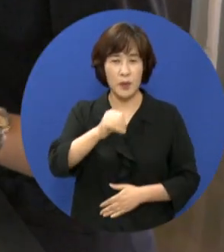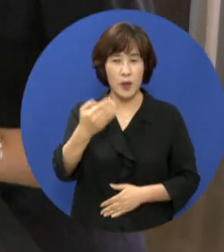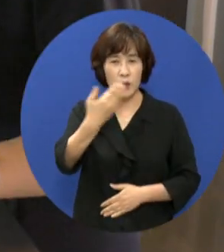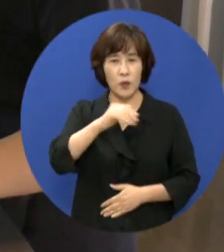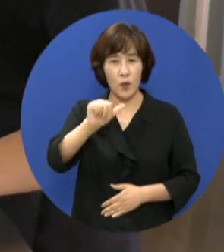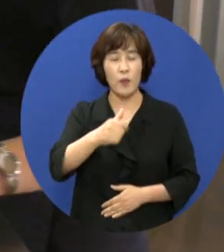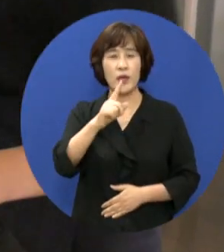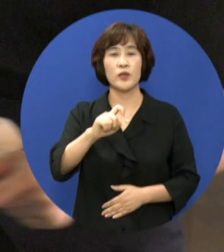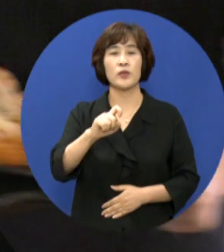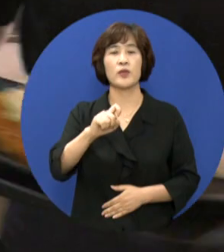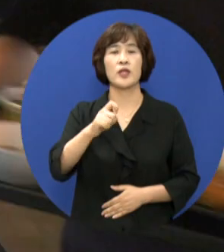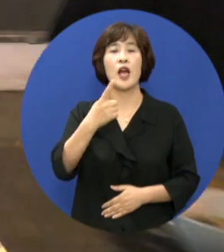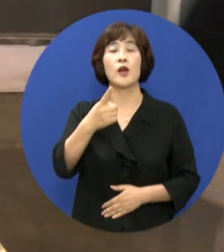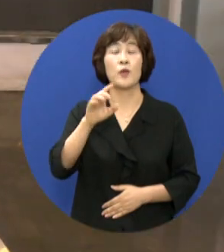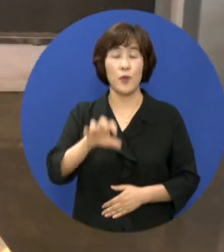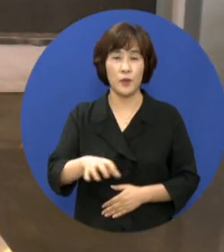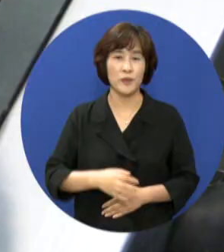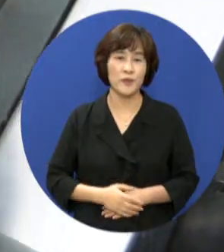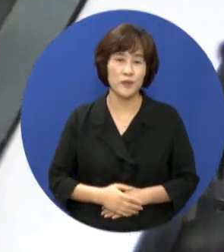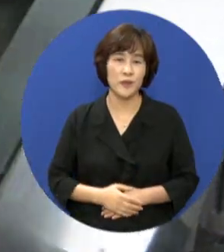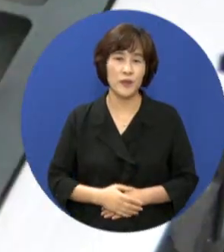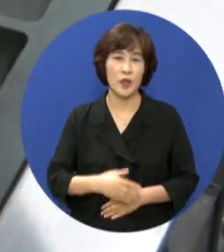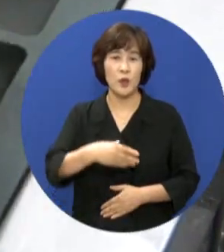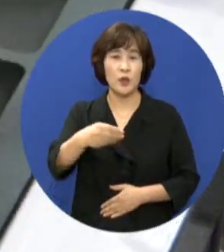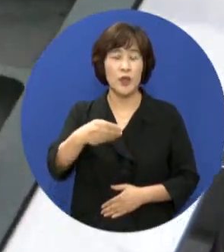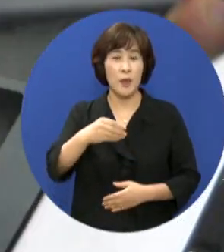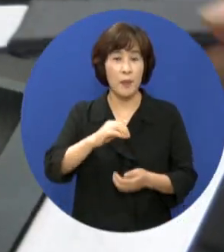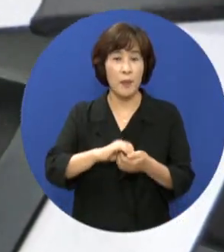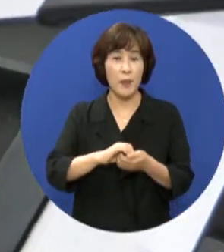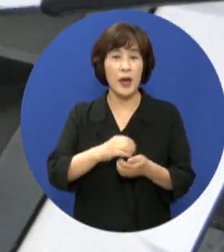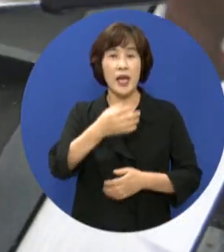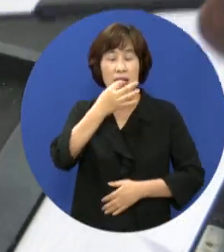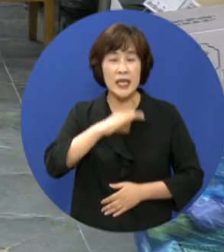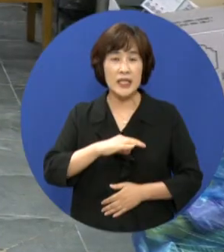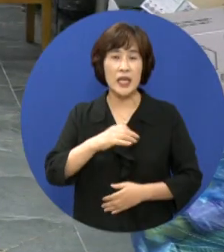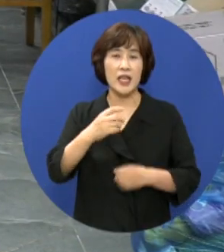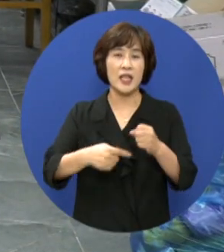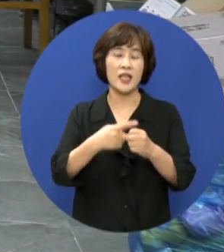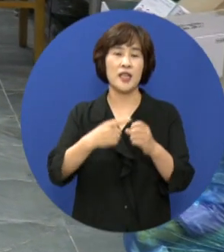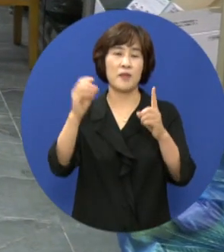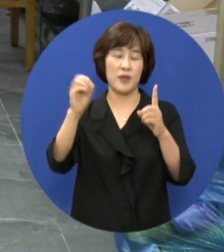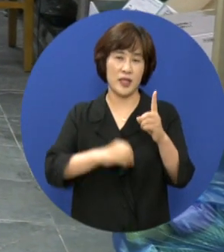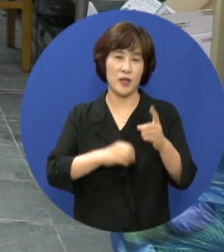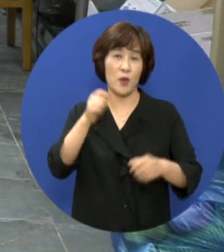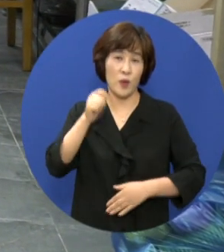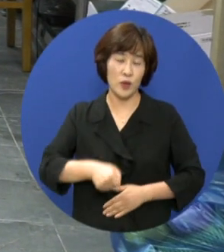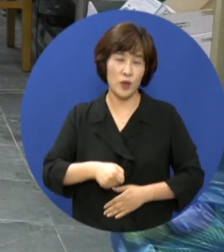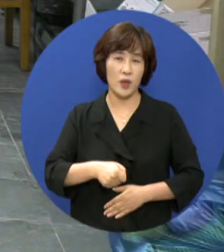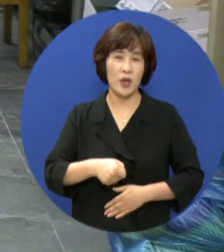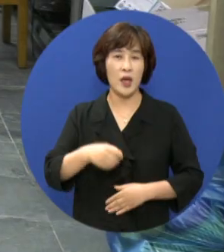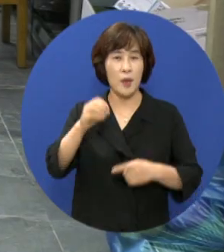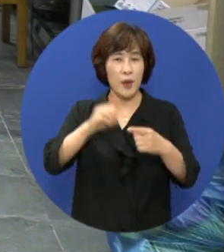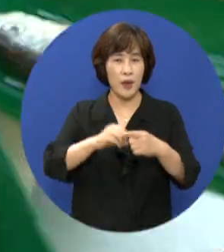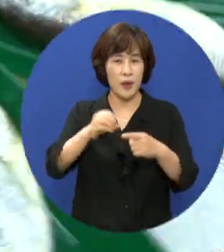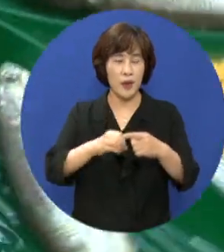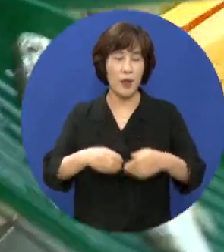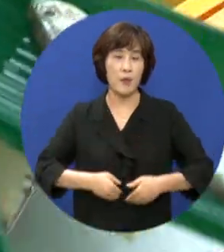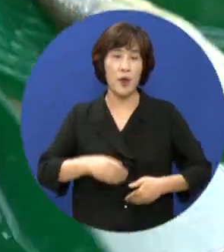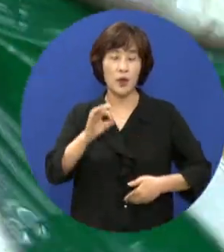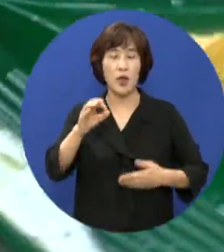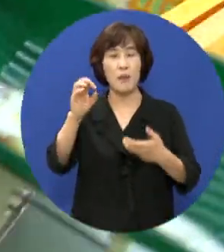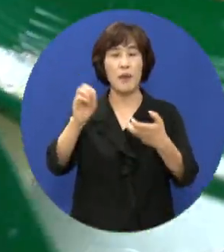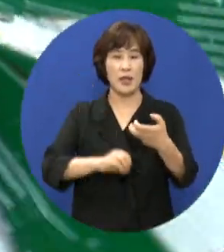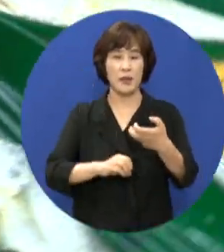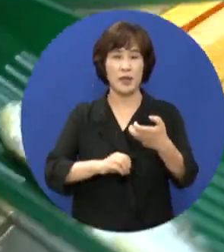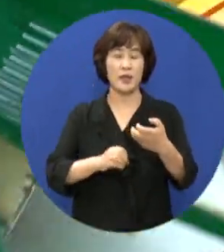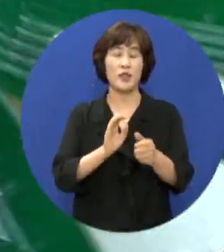49,500 씬 한 곳입니다 융 자 금 에는 연 1% 고정금리 이며 융자 비율은 필요자금 의 80%